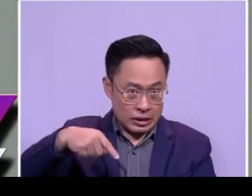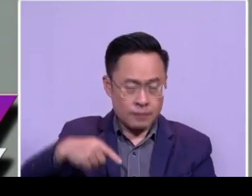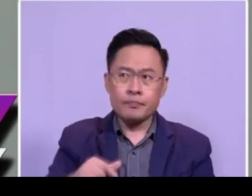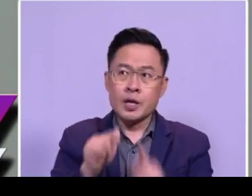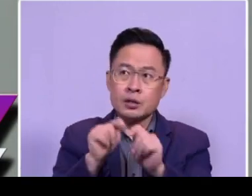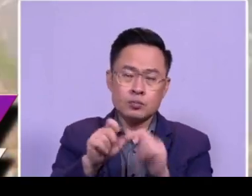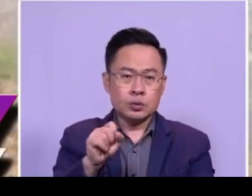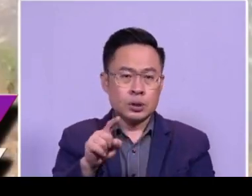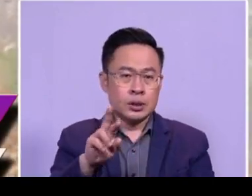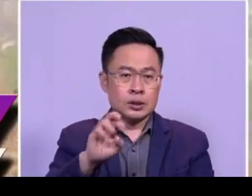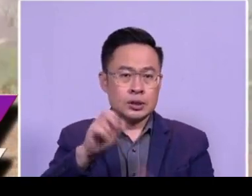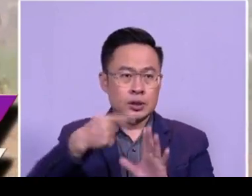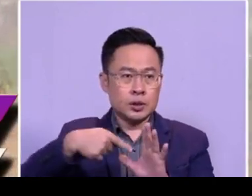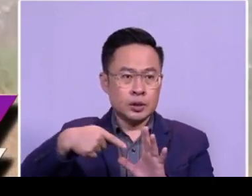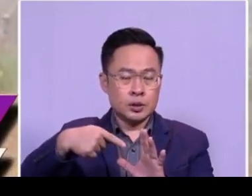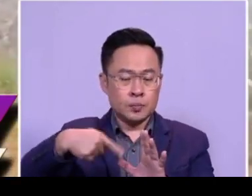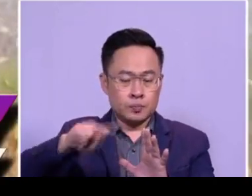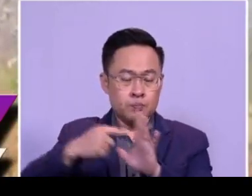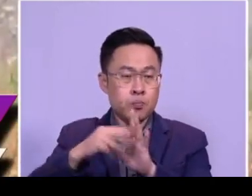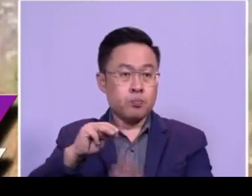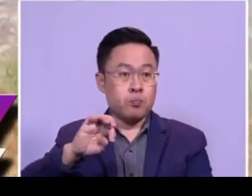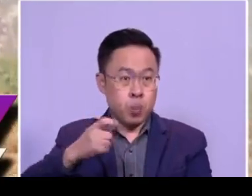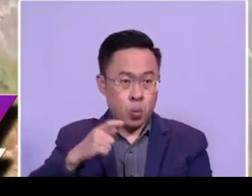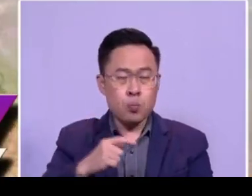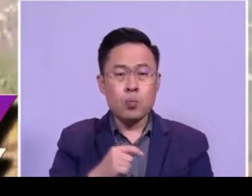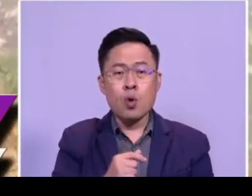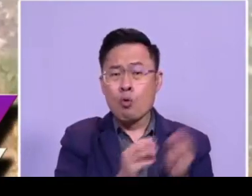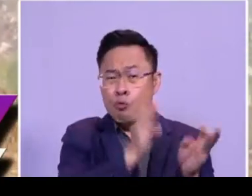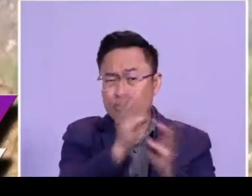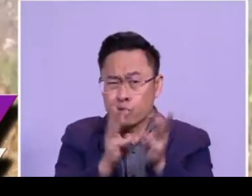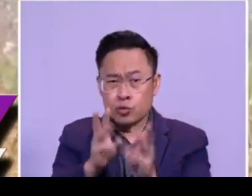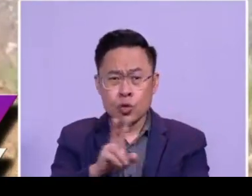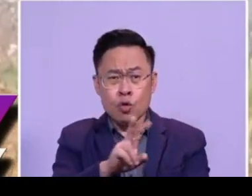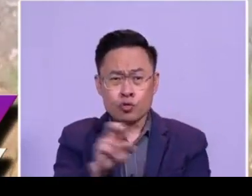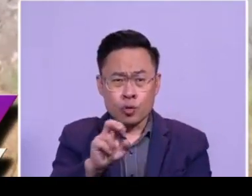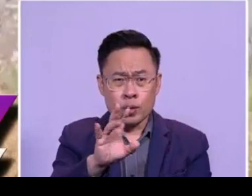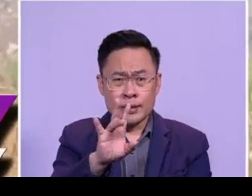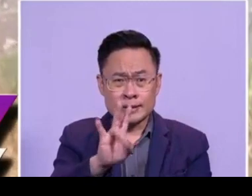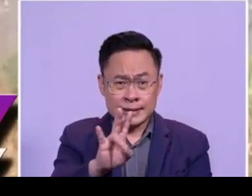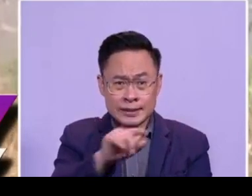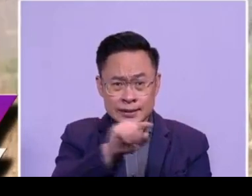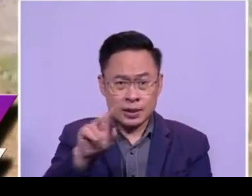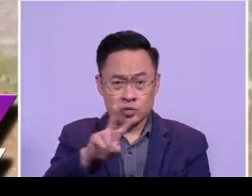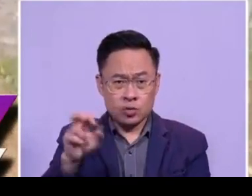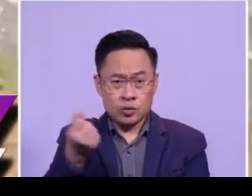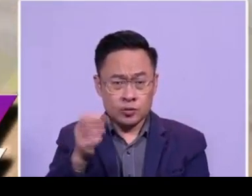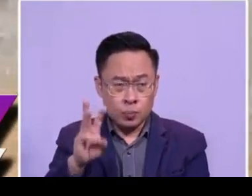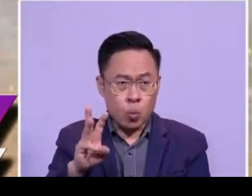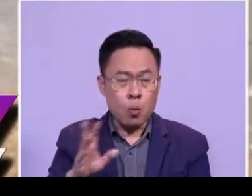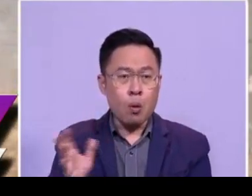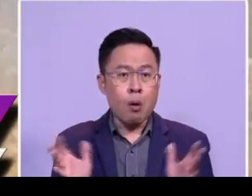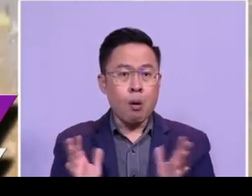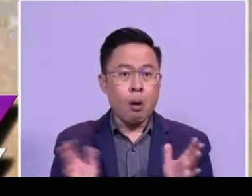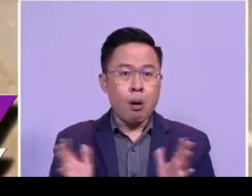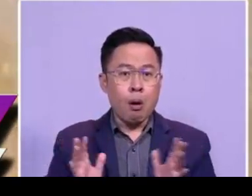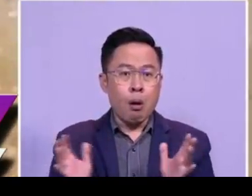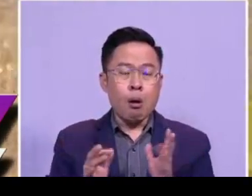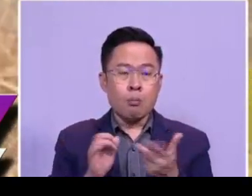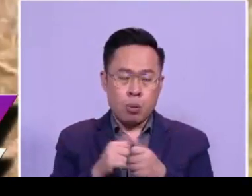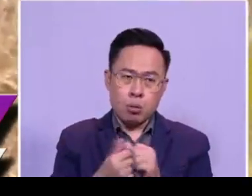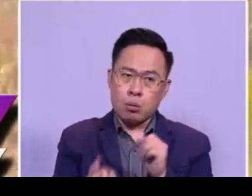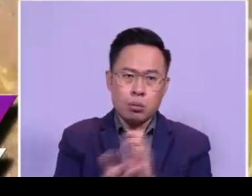อยู่ที่ระหว่าง207ถึง216ไมโครกรัมต่อลูกบาศก์เมตรสูงสุดในรอบปีนะคะบอกกันแ